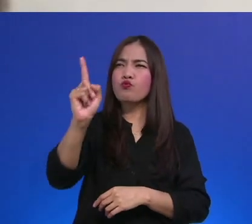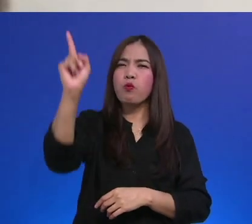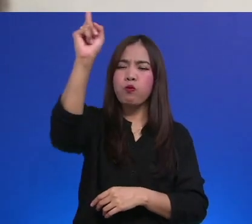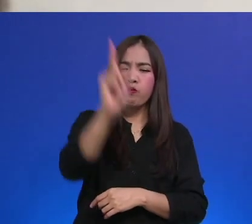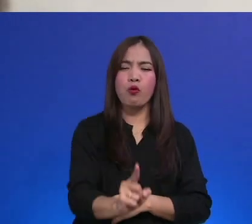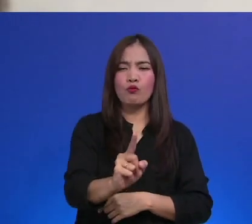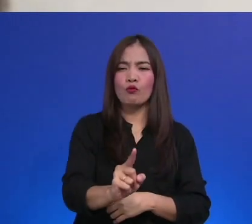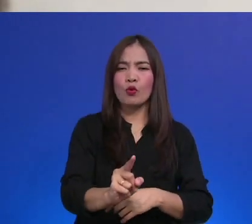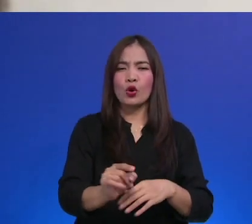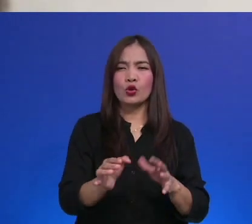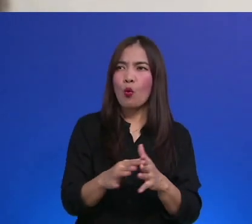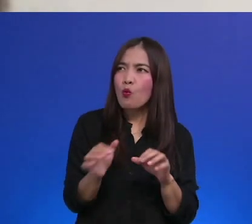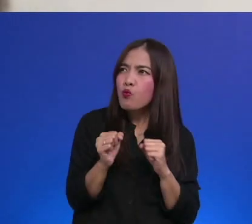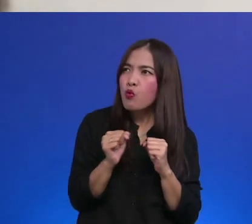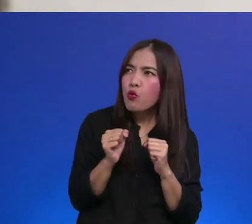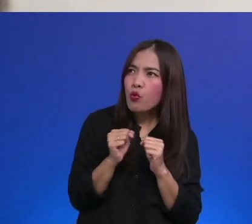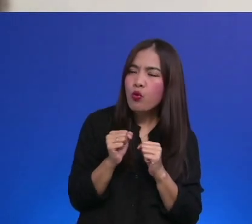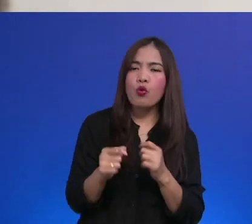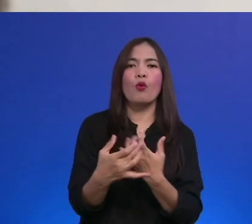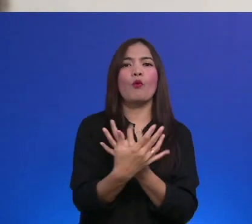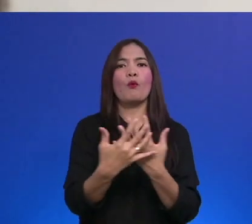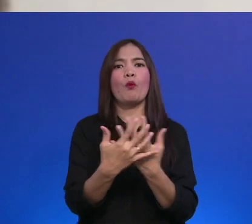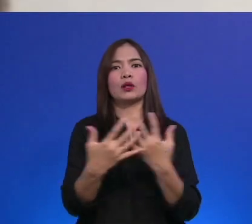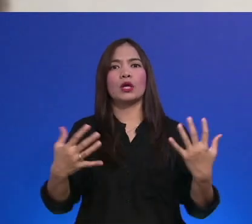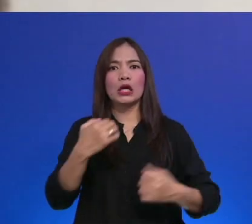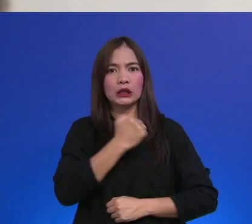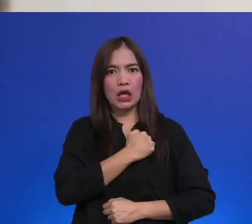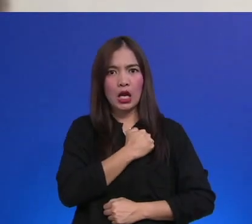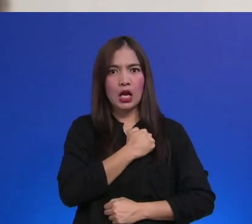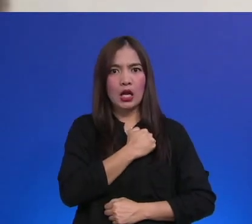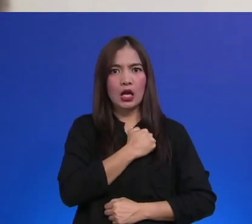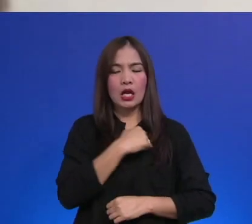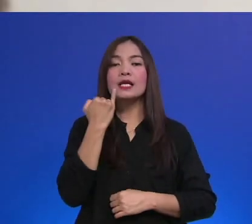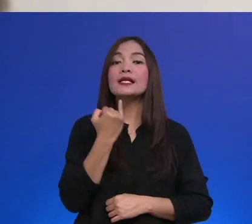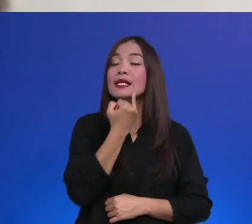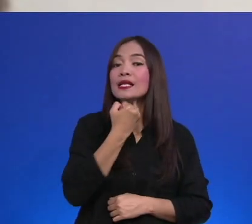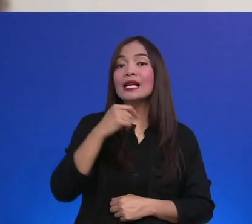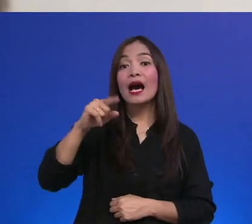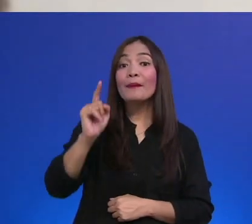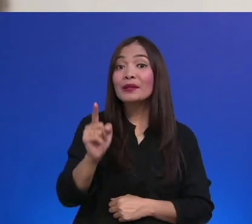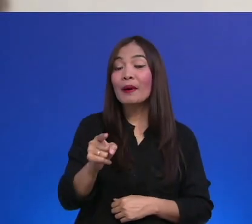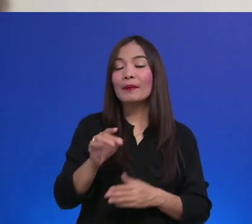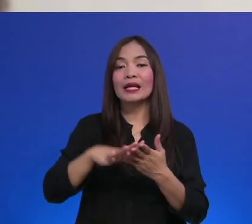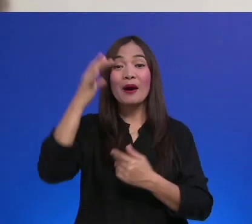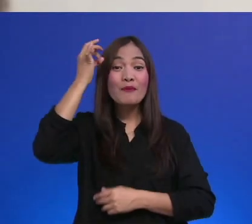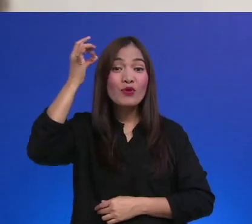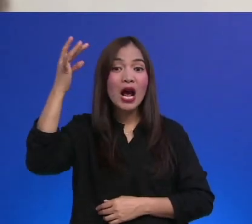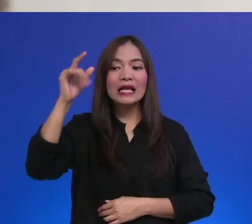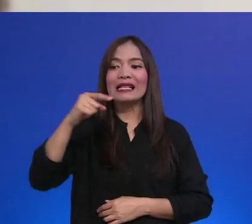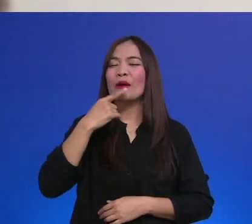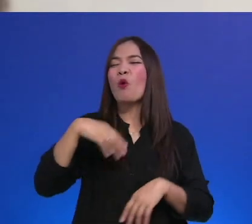mereka gemetar saudara karena bangsa itu tak budak yang